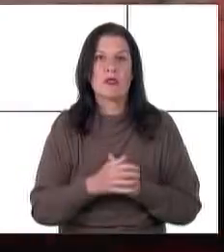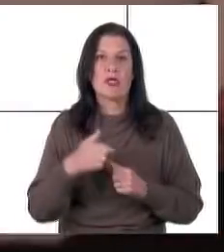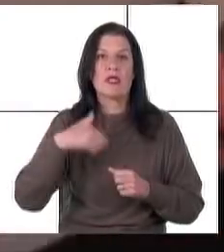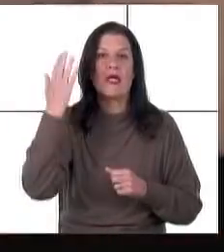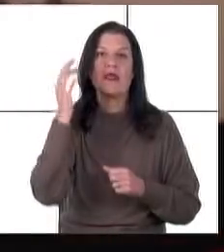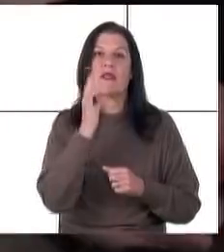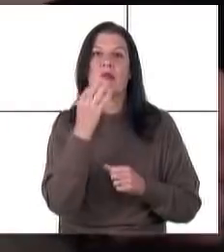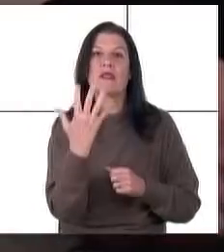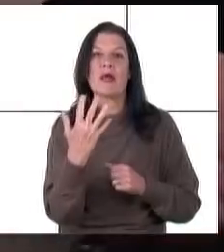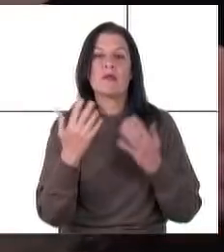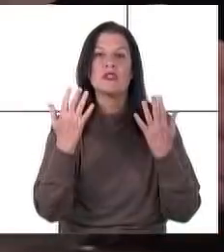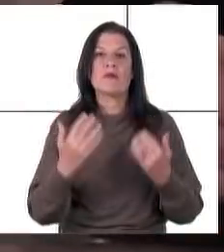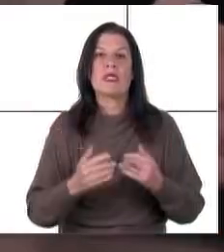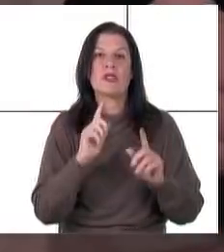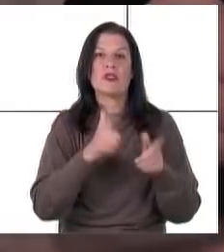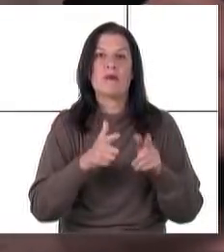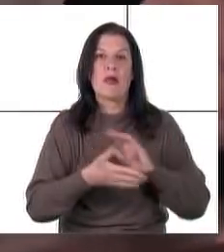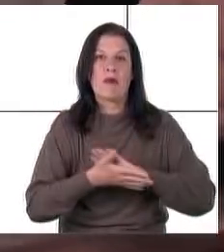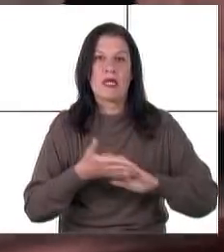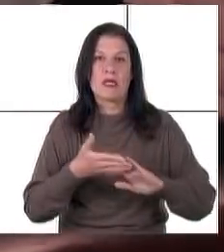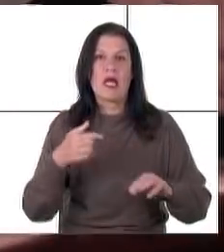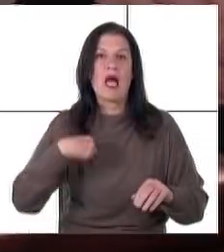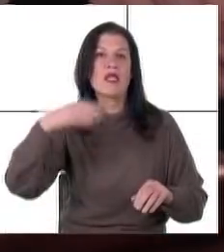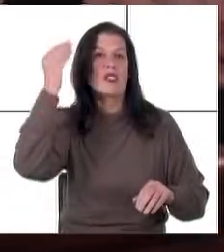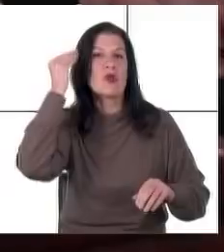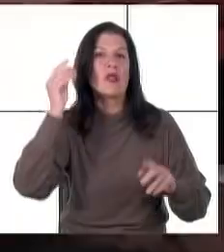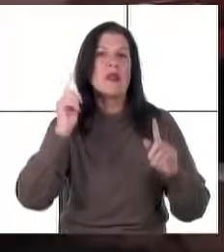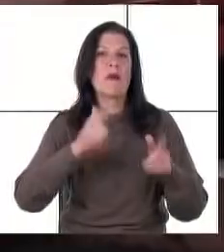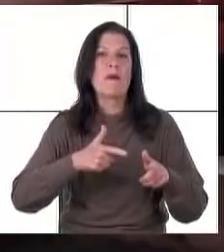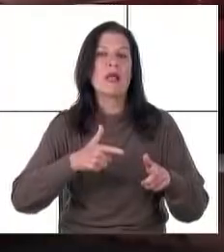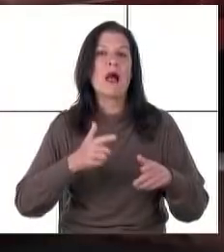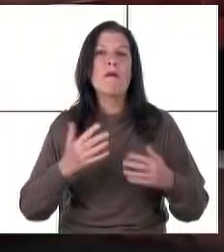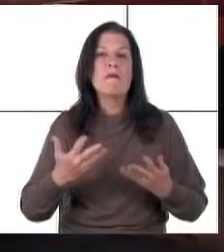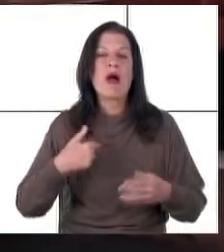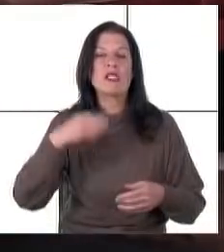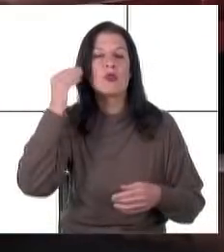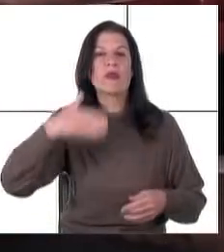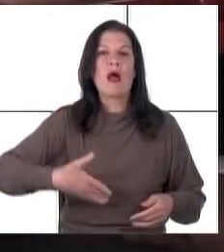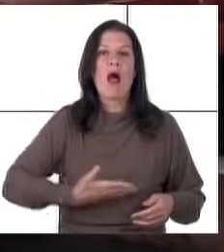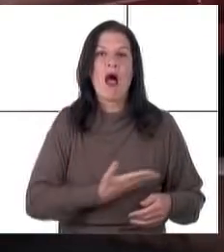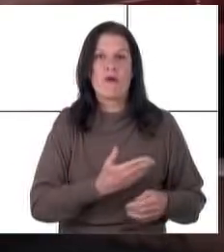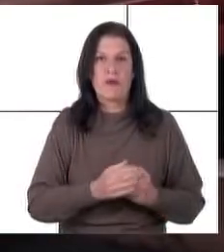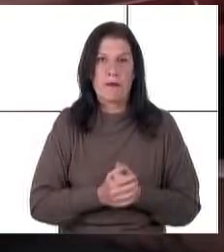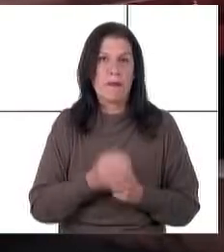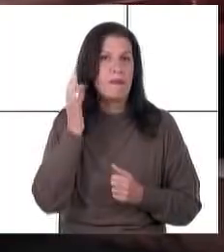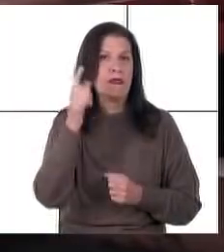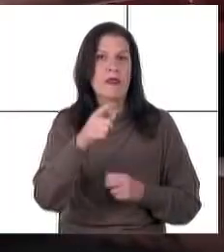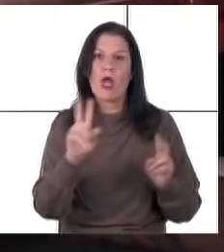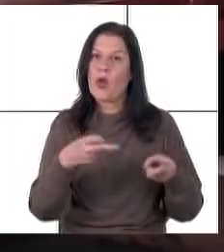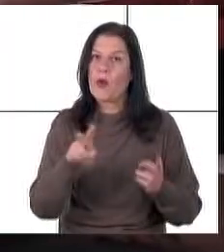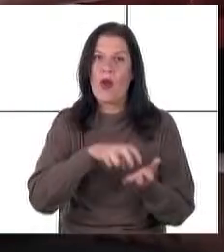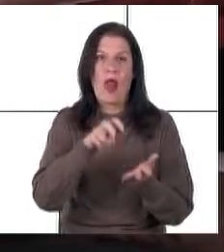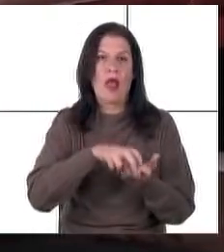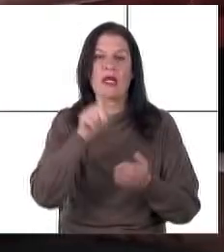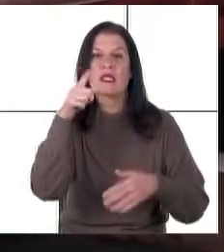נה נצ'לס. יא תוקה פום גיסטוי וייני גולד. מאיה, שלא יכולה ללכת, נמלטה מביתה